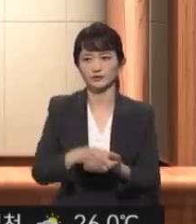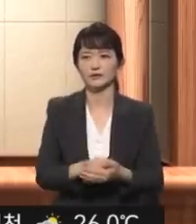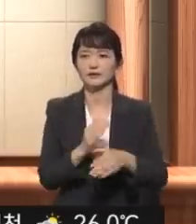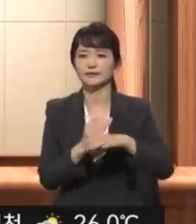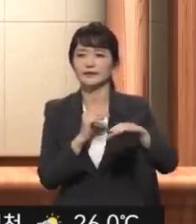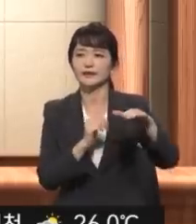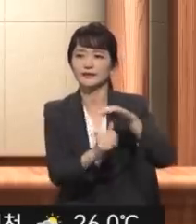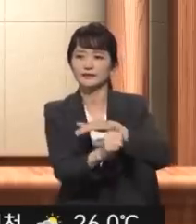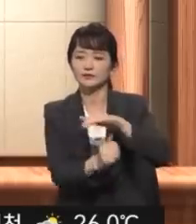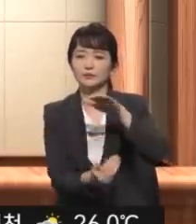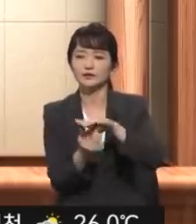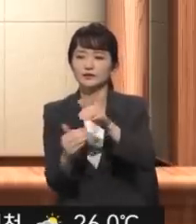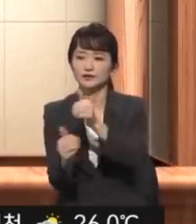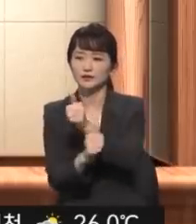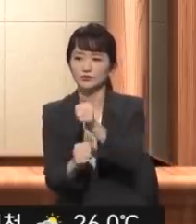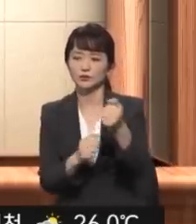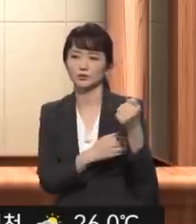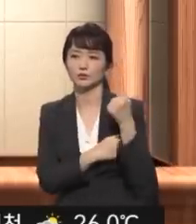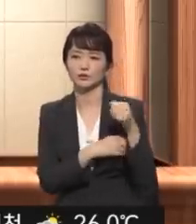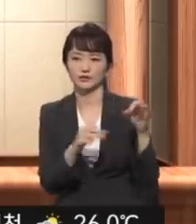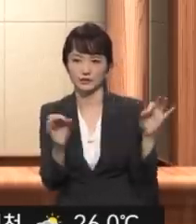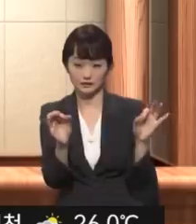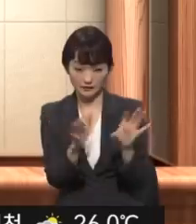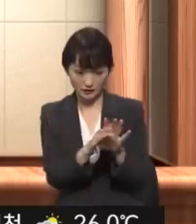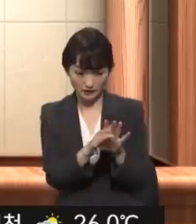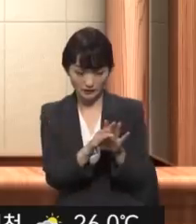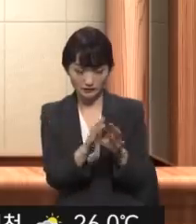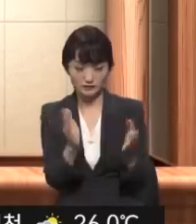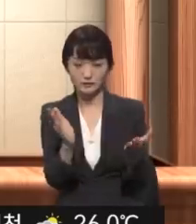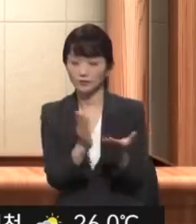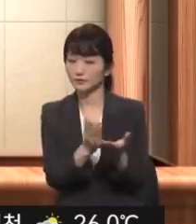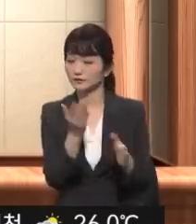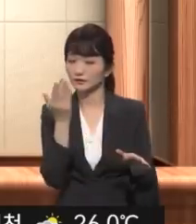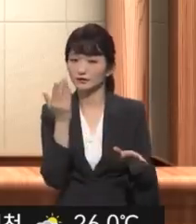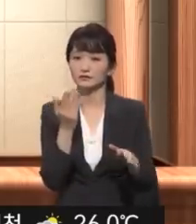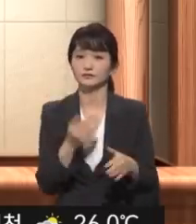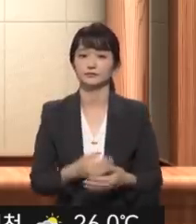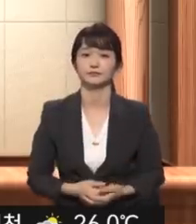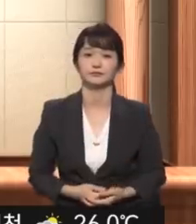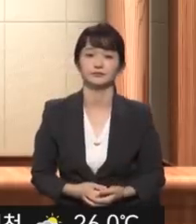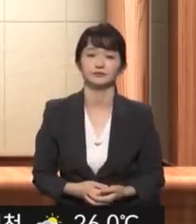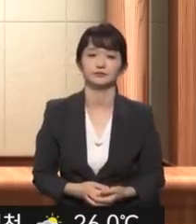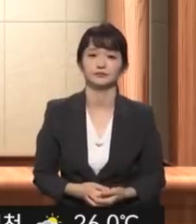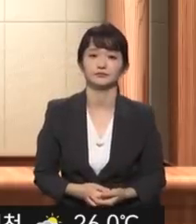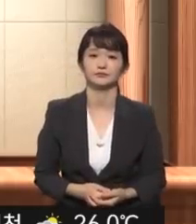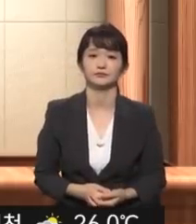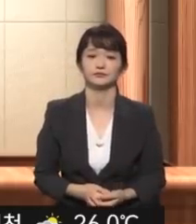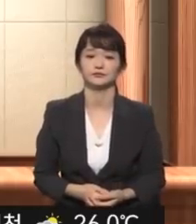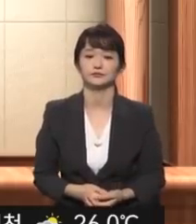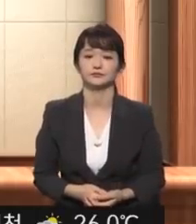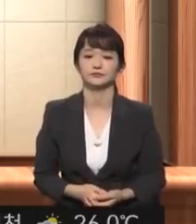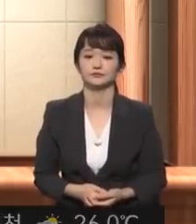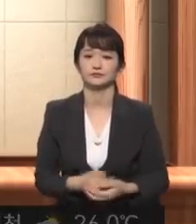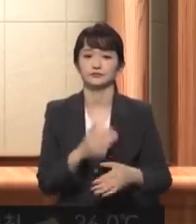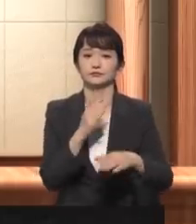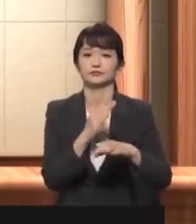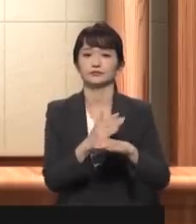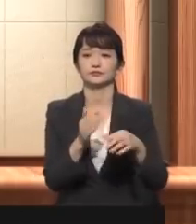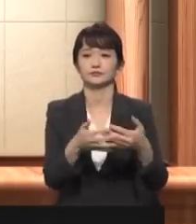지스 에 바란다 이렇게 얘기 했구요 그 다음 얘기도 잠깐 같이 보도록 하겠습니다 아 정당의